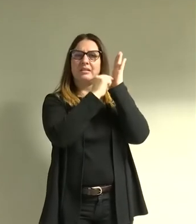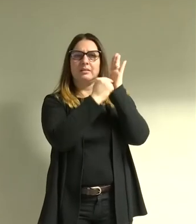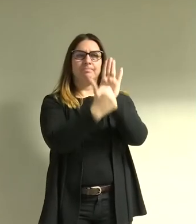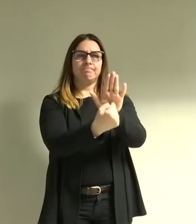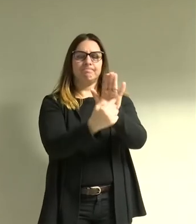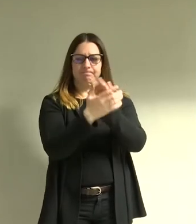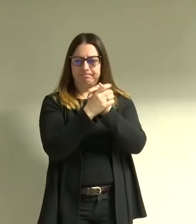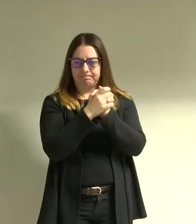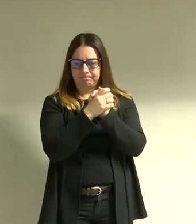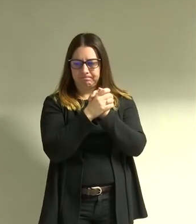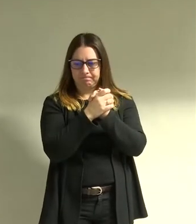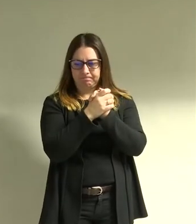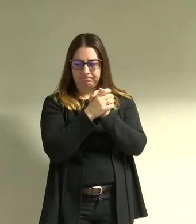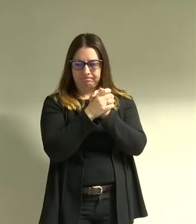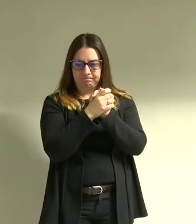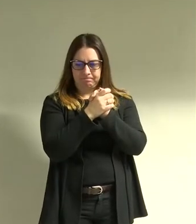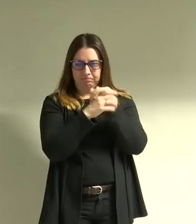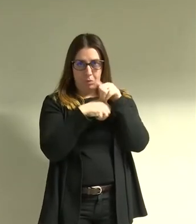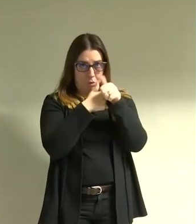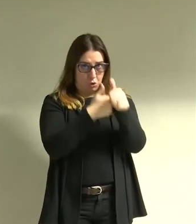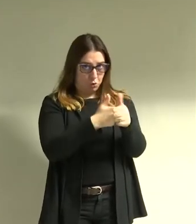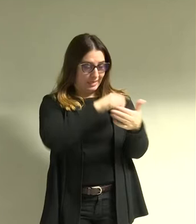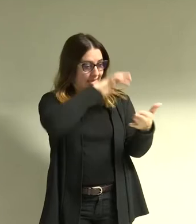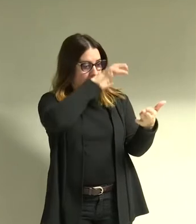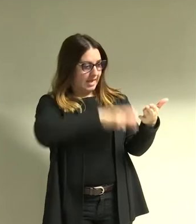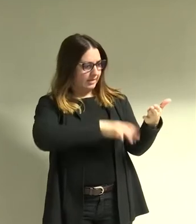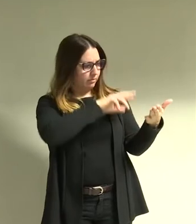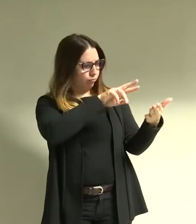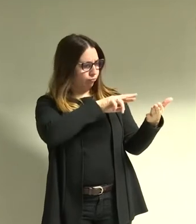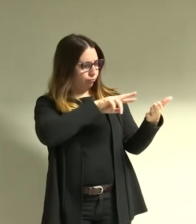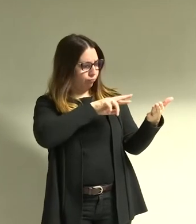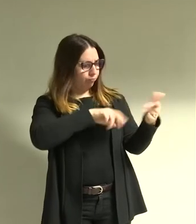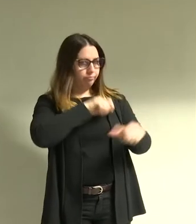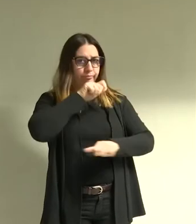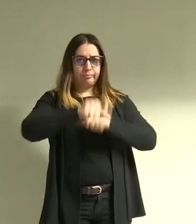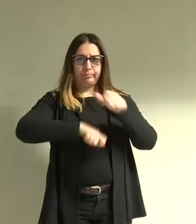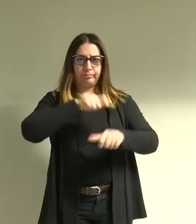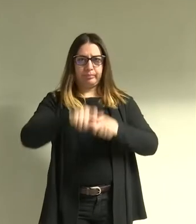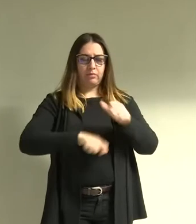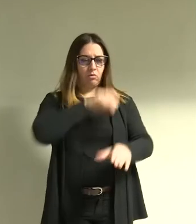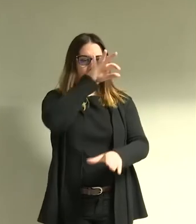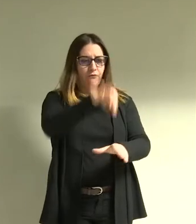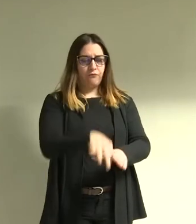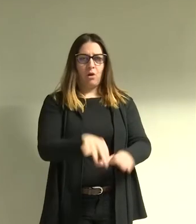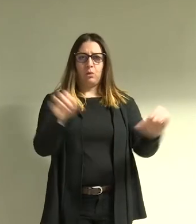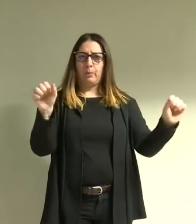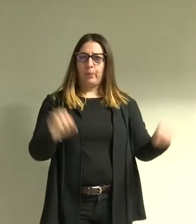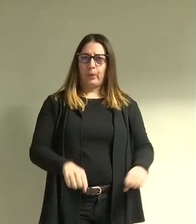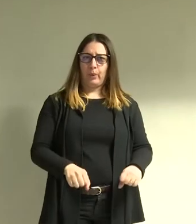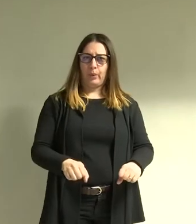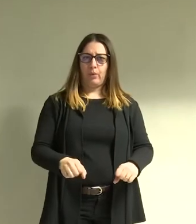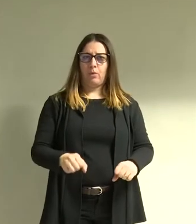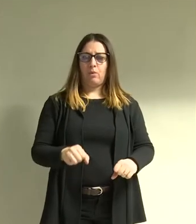si vous vous référez dont coatex les personnes admises pour pouvoir voter effectivement houssard ou